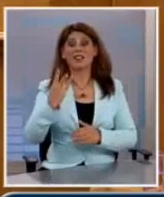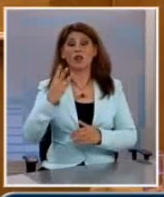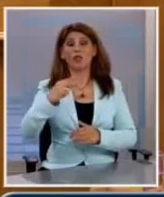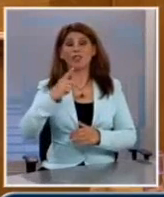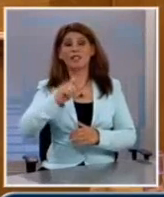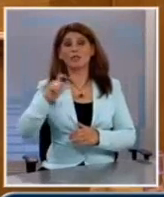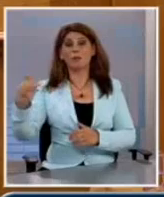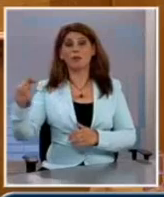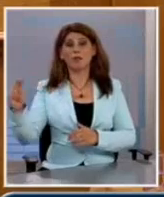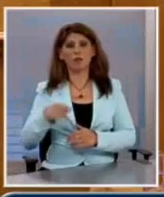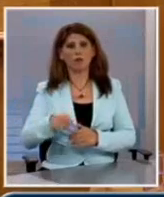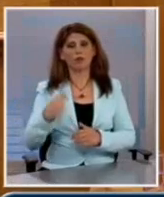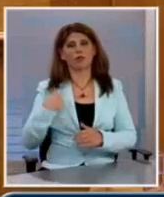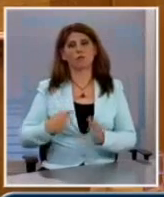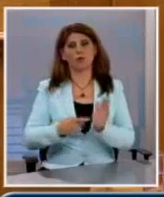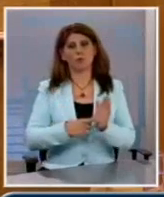ήταν η δημοσιονομική προσαρμογή